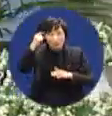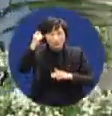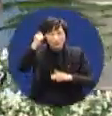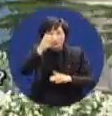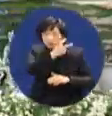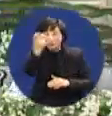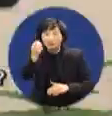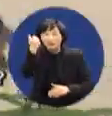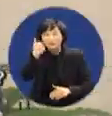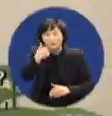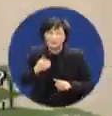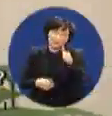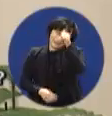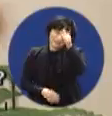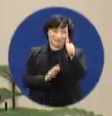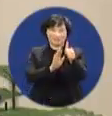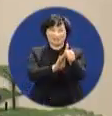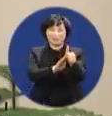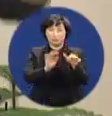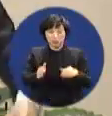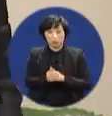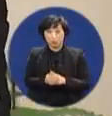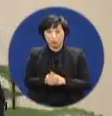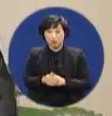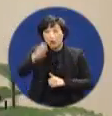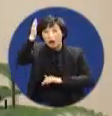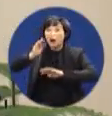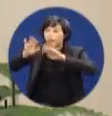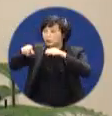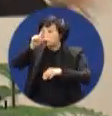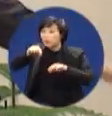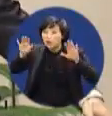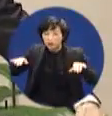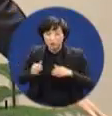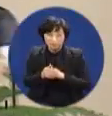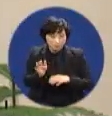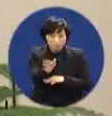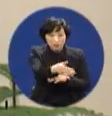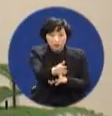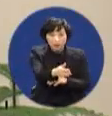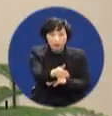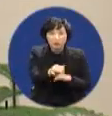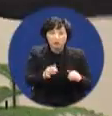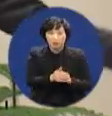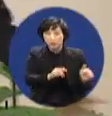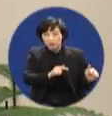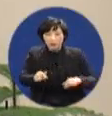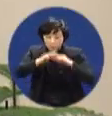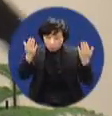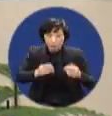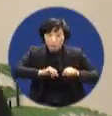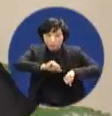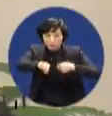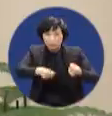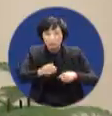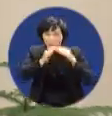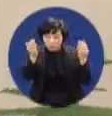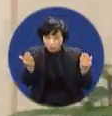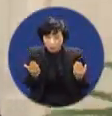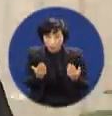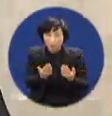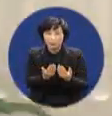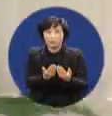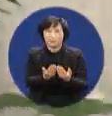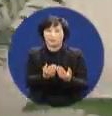사람이 누구냐? 아담. 공중의 새도 바다의 물고기도 모든 흰 동물을